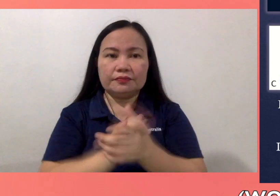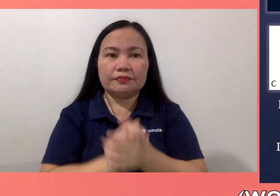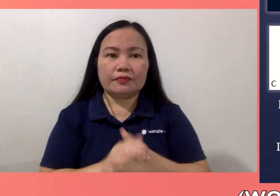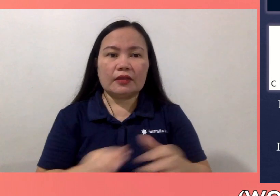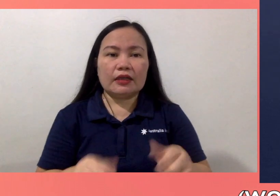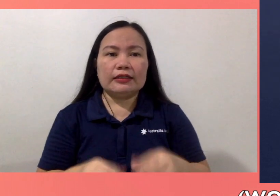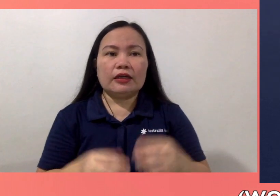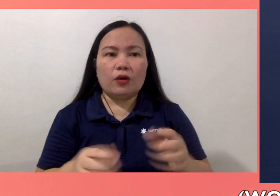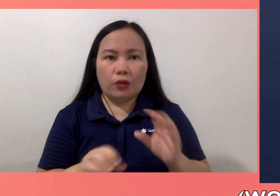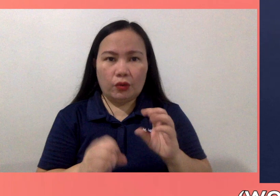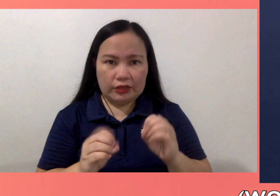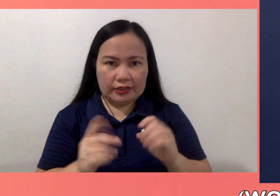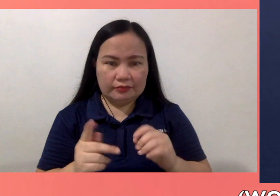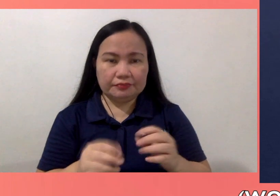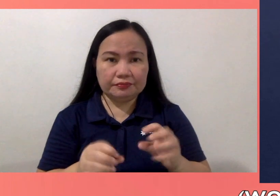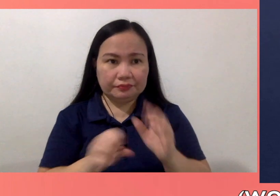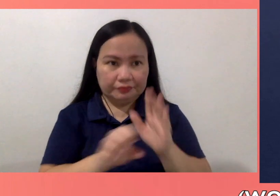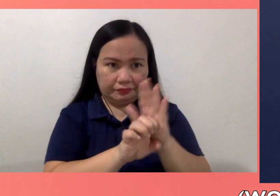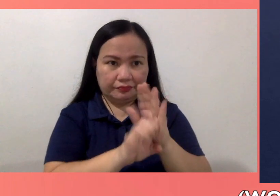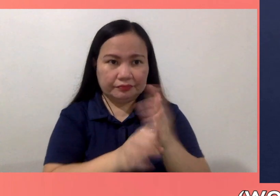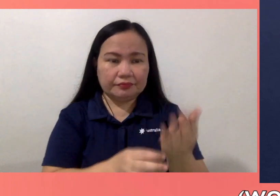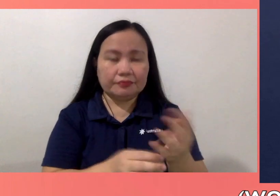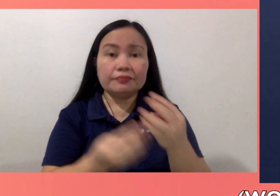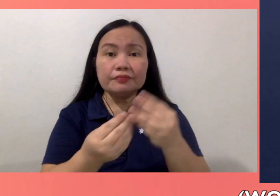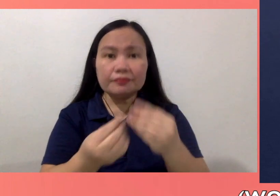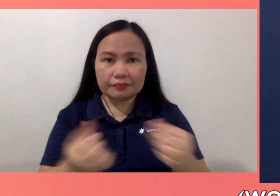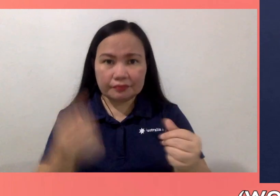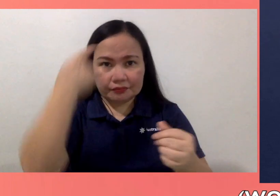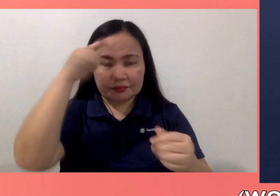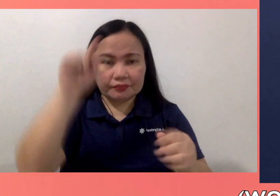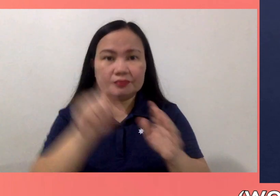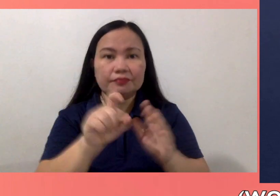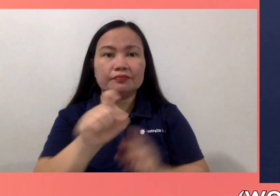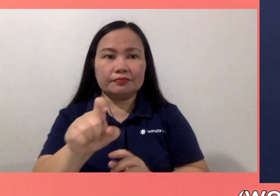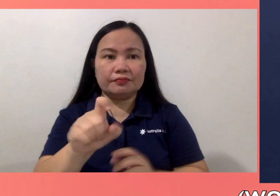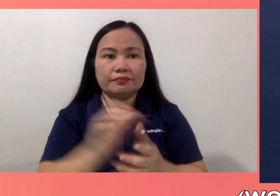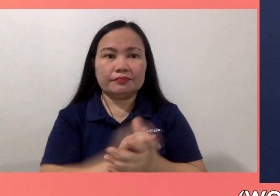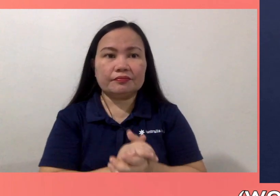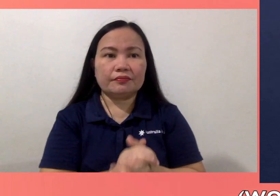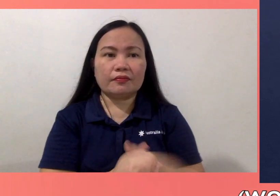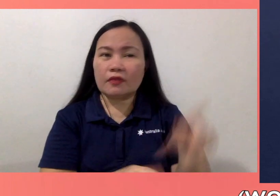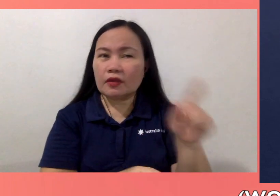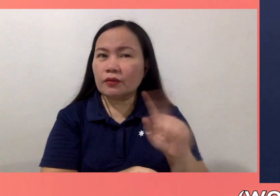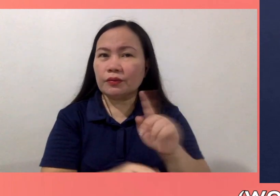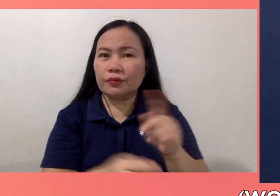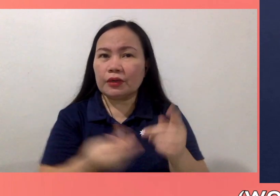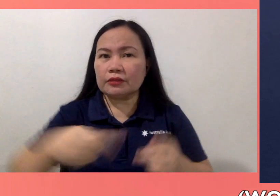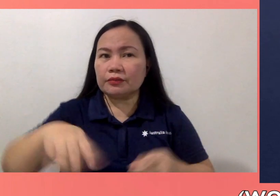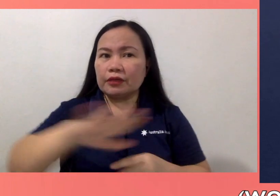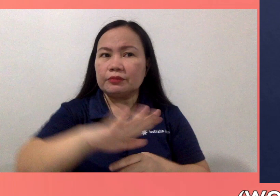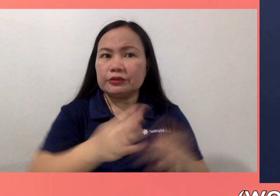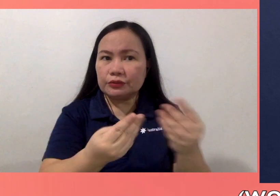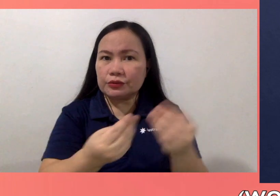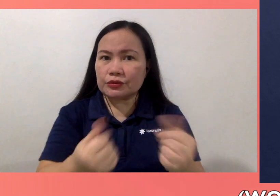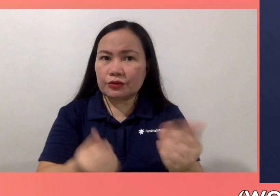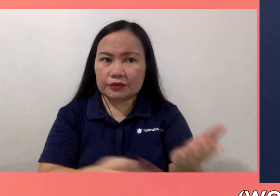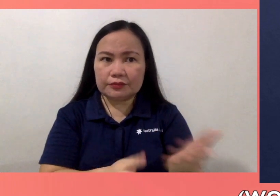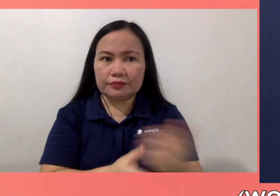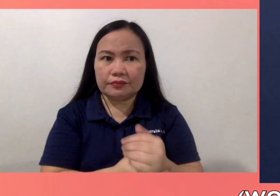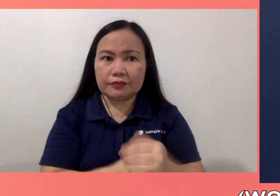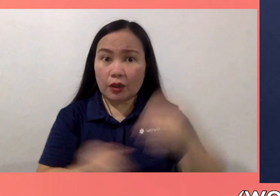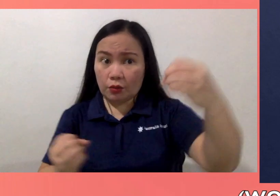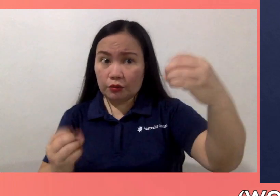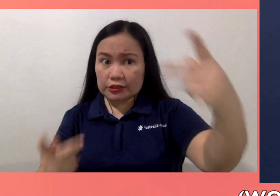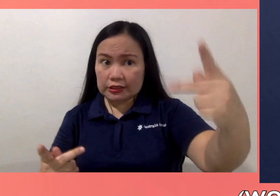kayo ng examples. Solve for x. Okay, anong property para ma-solve natin ito?